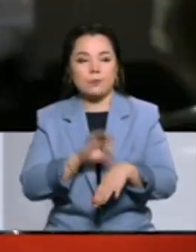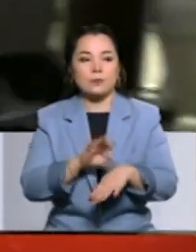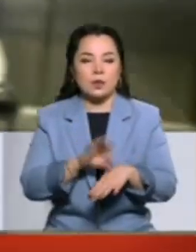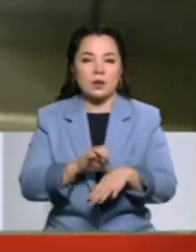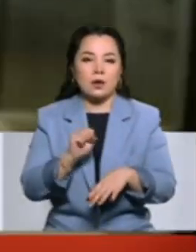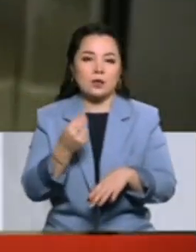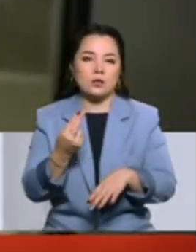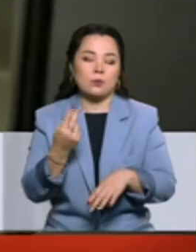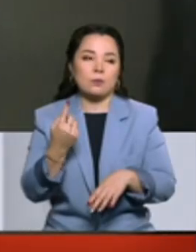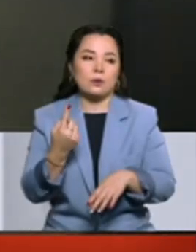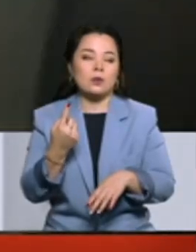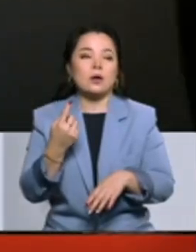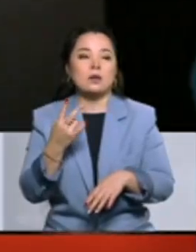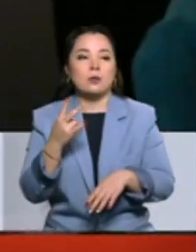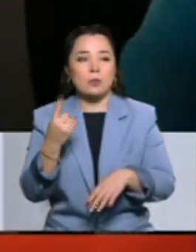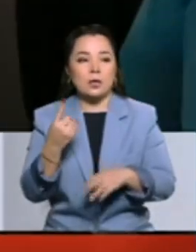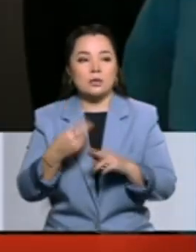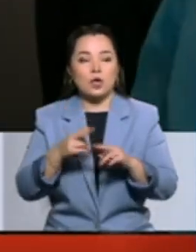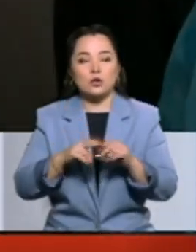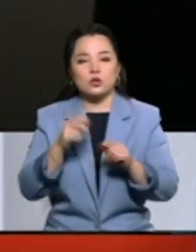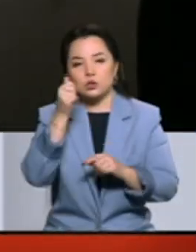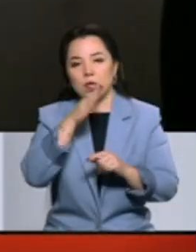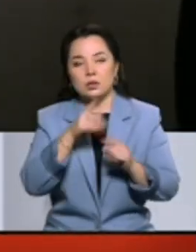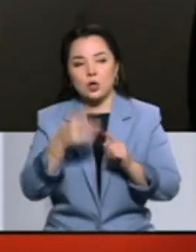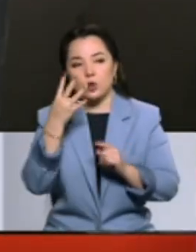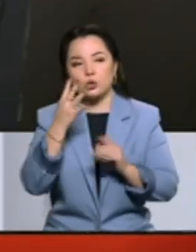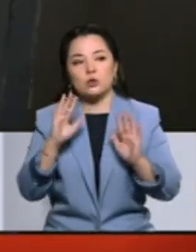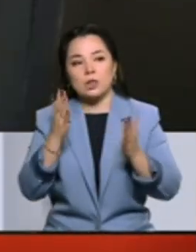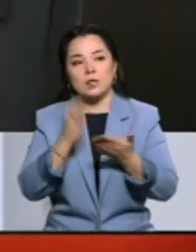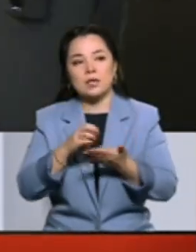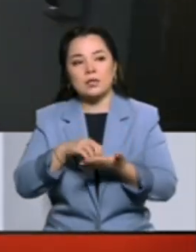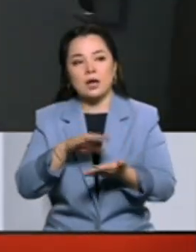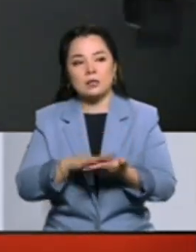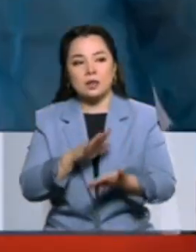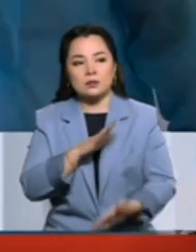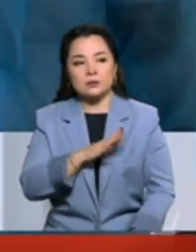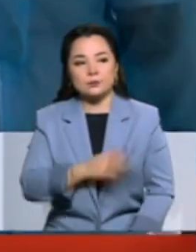вирусын жұқтырудың жыл басынан бері төр жағдайы анықталып отыр.